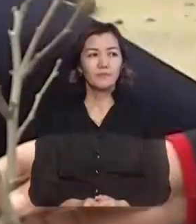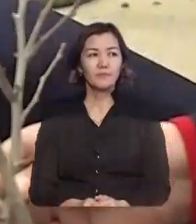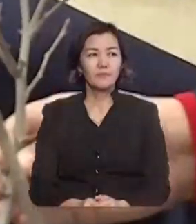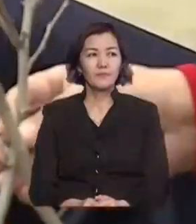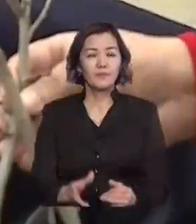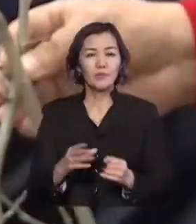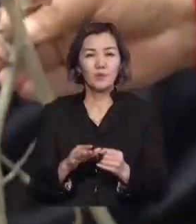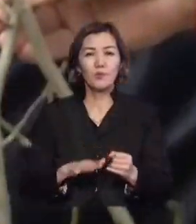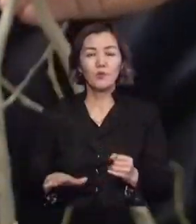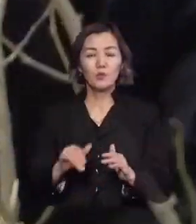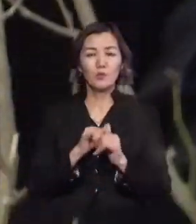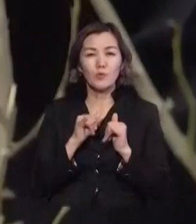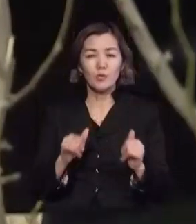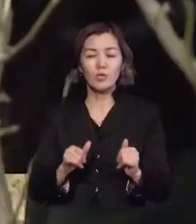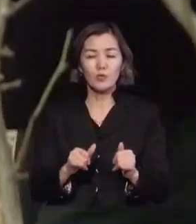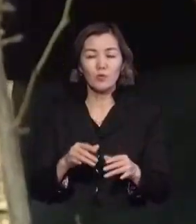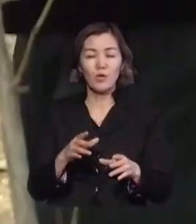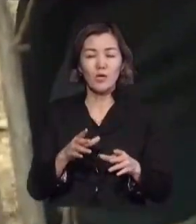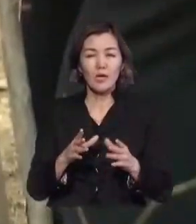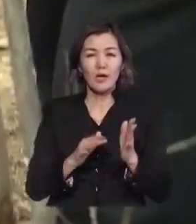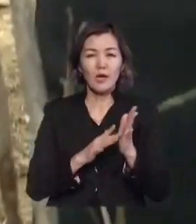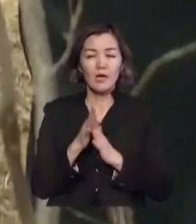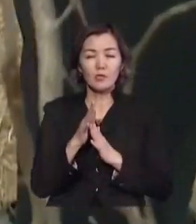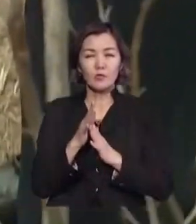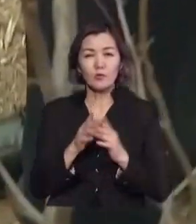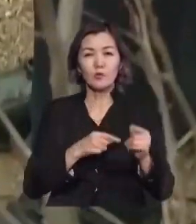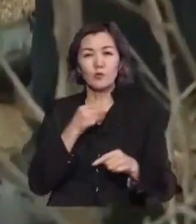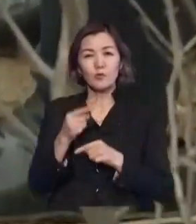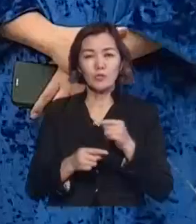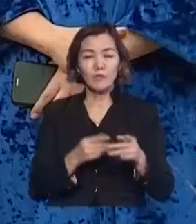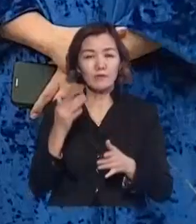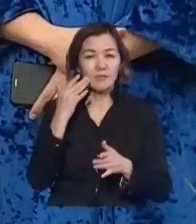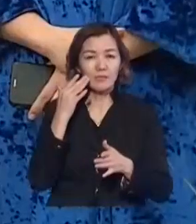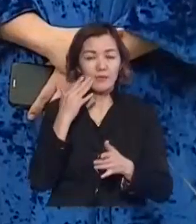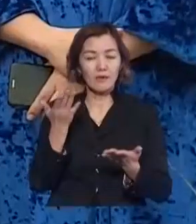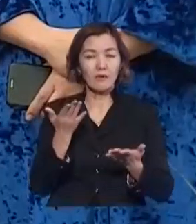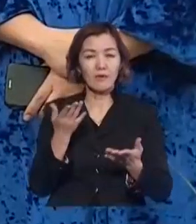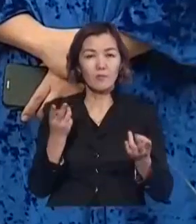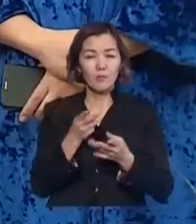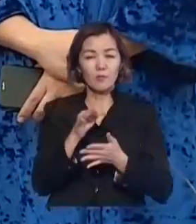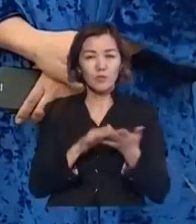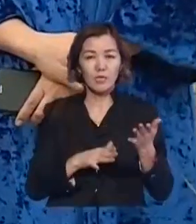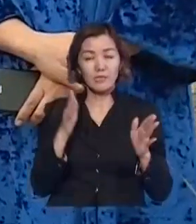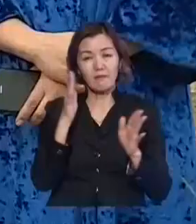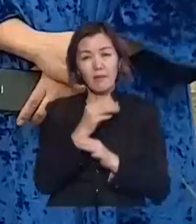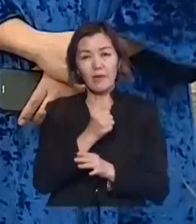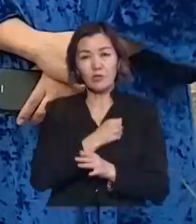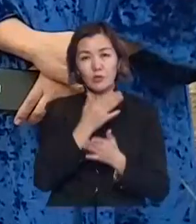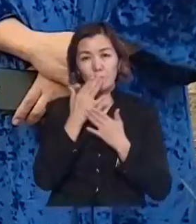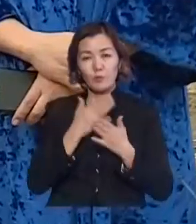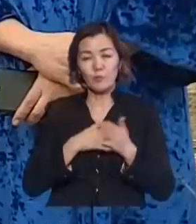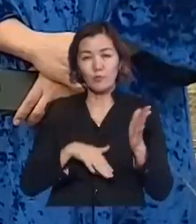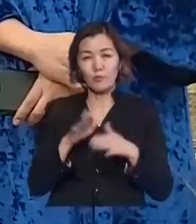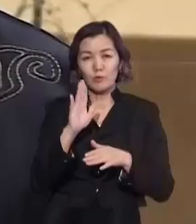өркендеуіне өлшеусіз үлес қосқан жан ағаш отырғызу өскелең ұрпаққа ұмытылмас естелік қалдырады. Әрі олар табиғат жанашыры болып